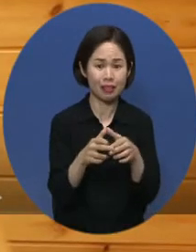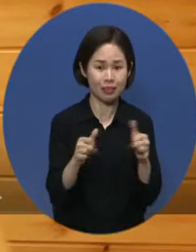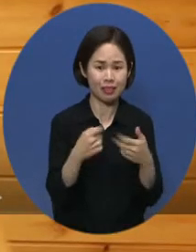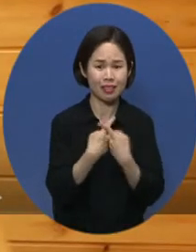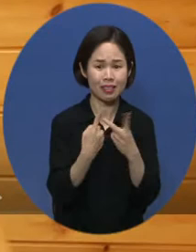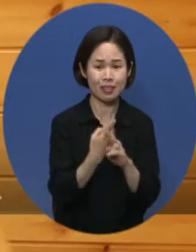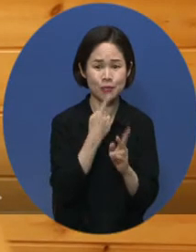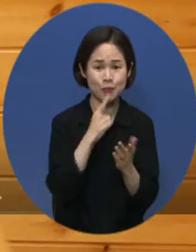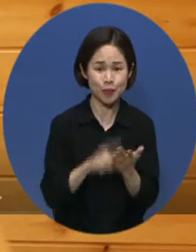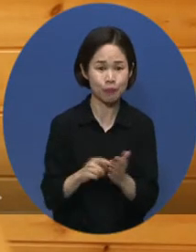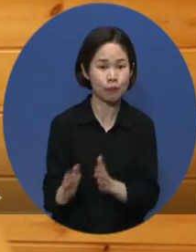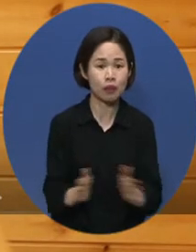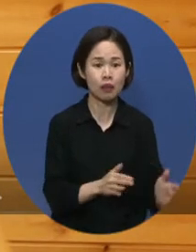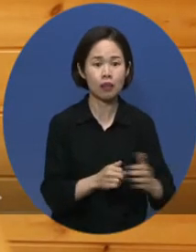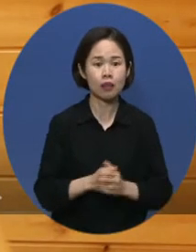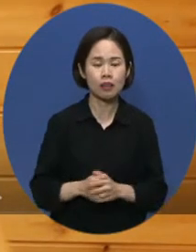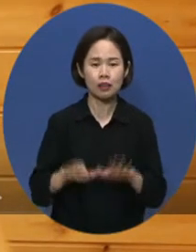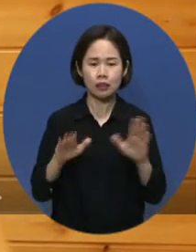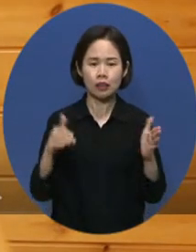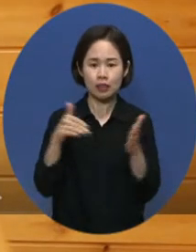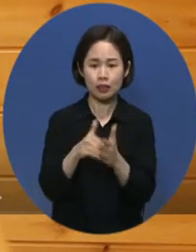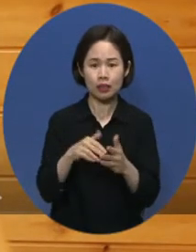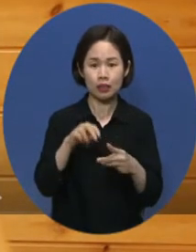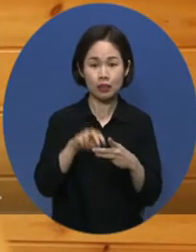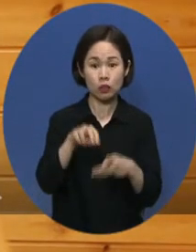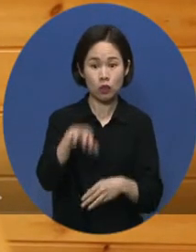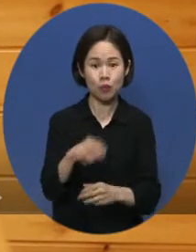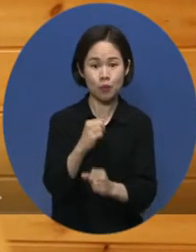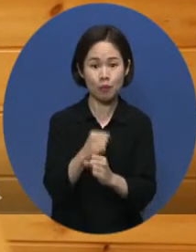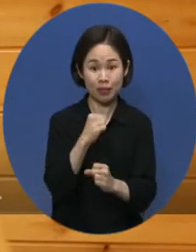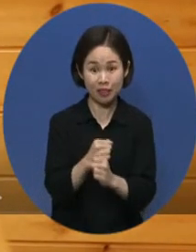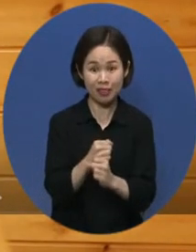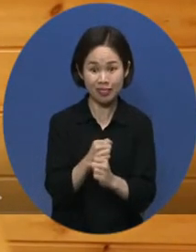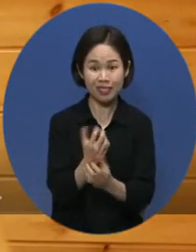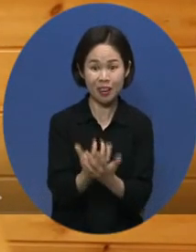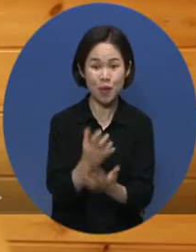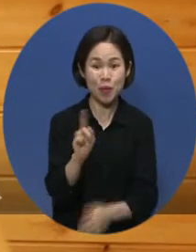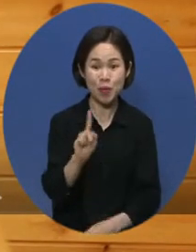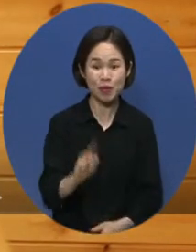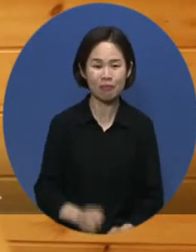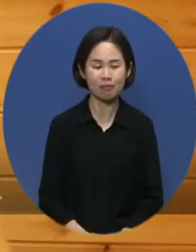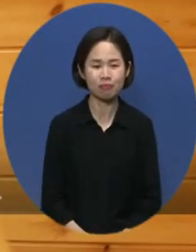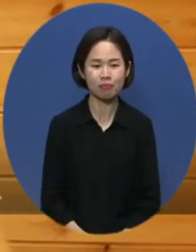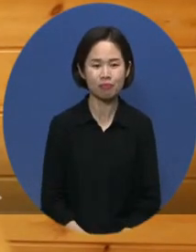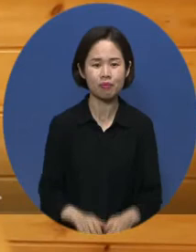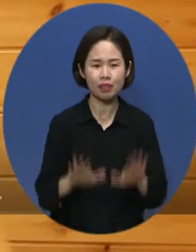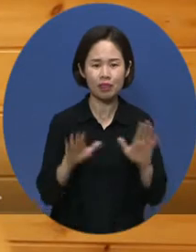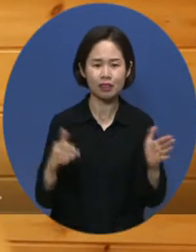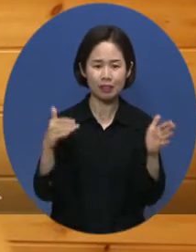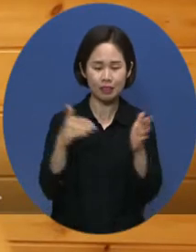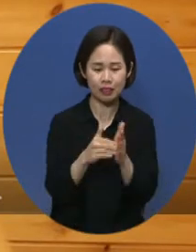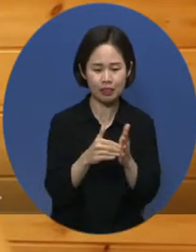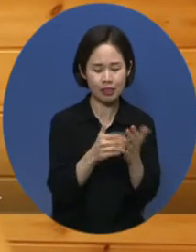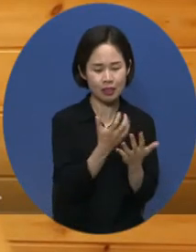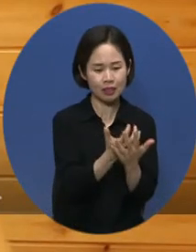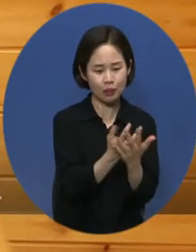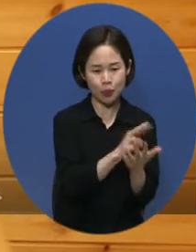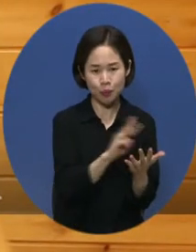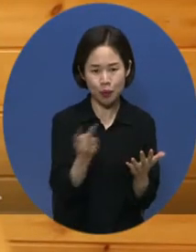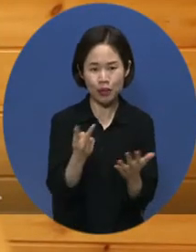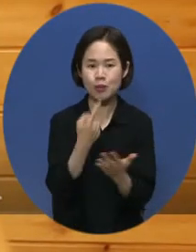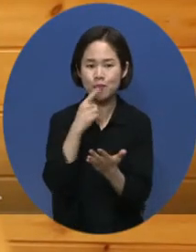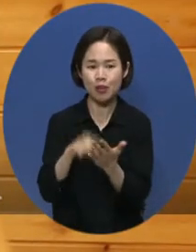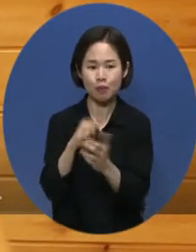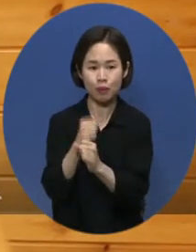지금까지 알다 센터에서 만든 작업물들을 소개해 주신다면 어떤 것들이? 우선 지금까지 많은 작업들이 이제 변환됐는데 주로 서울시에 있는